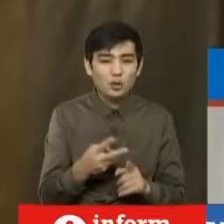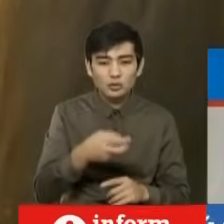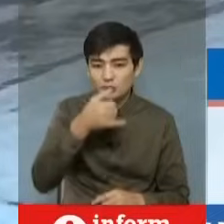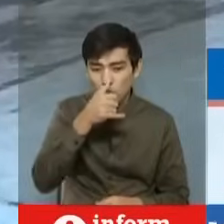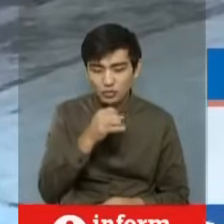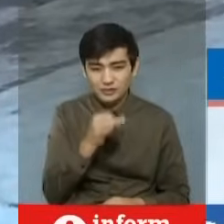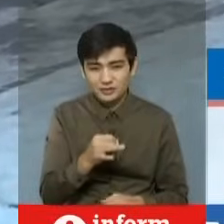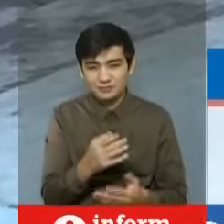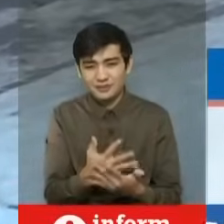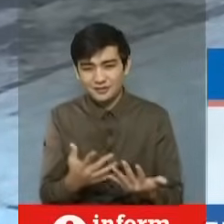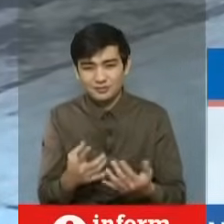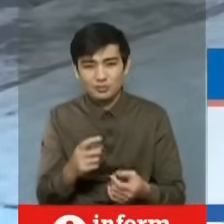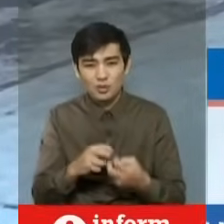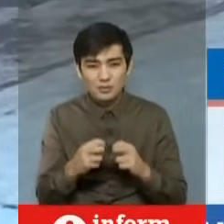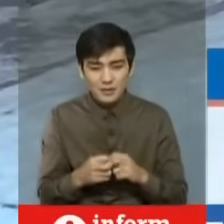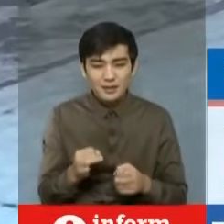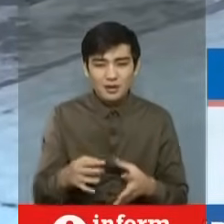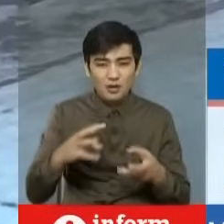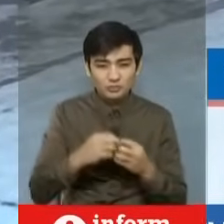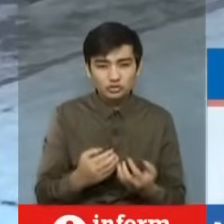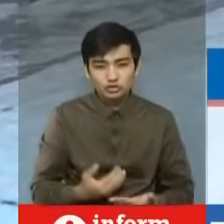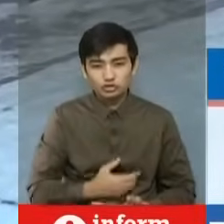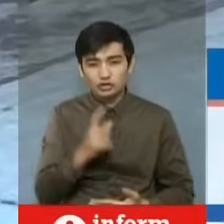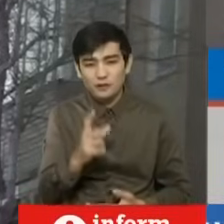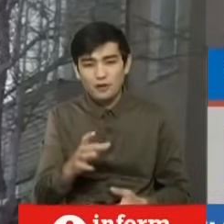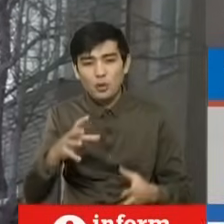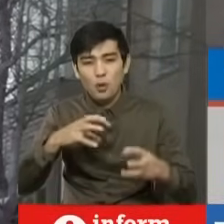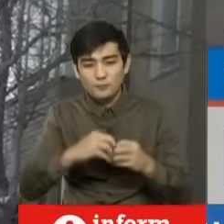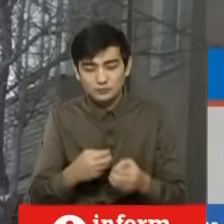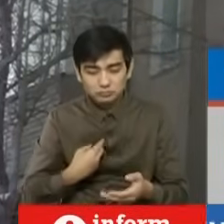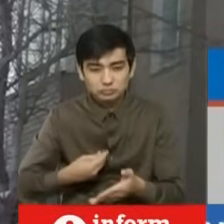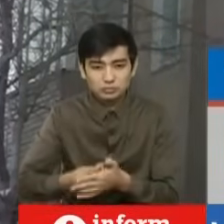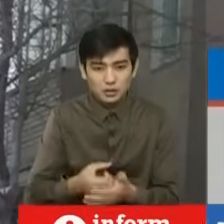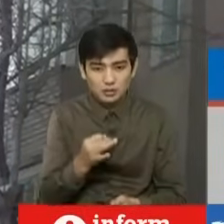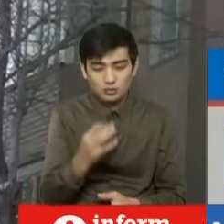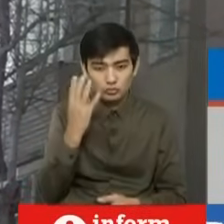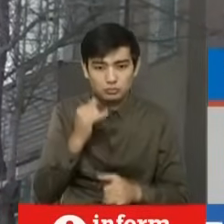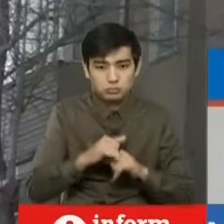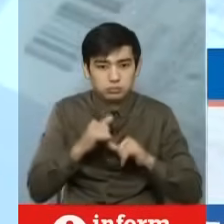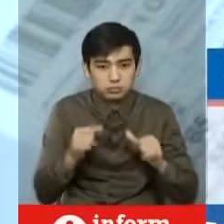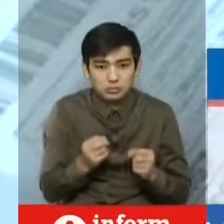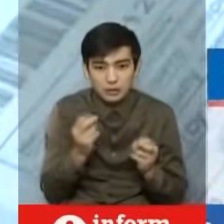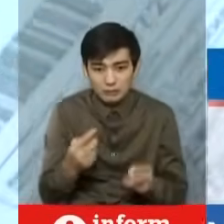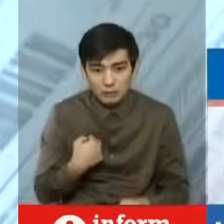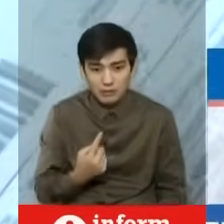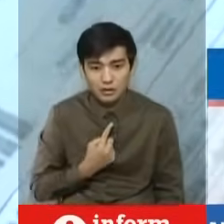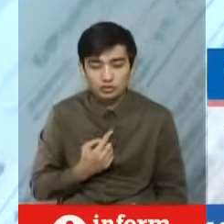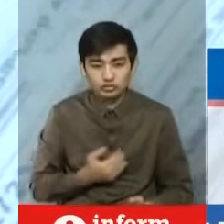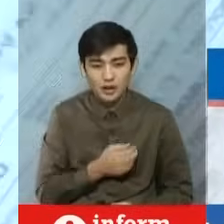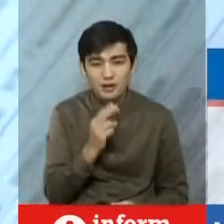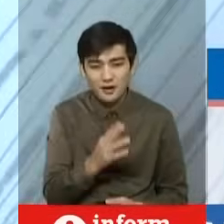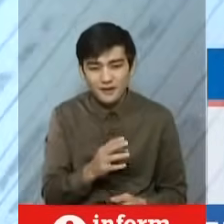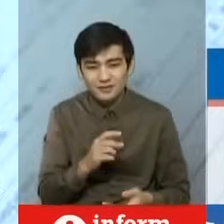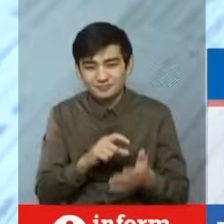особенностей разводки поэтому платят по количеству проживающих и это количество действительно оказалось завышенным обычно число зарегистрированных квартире